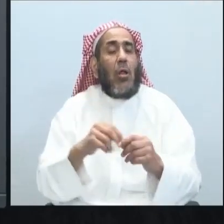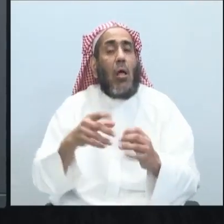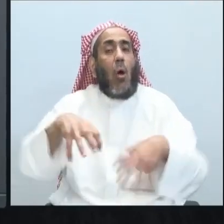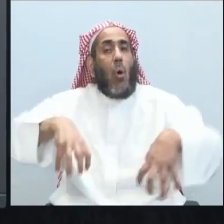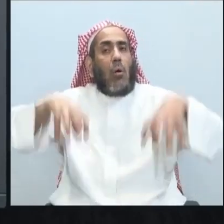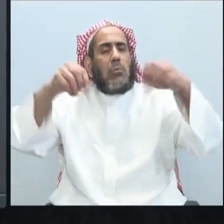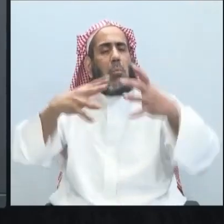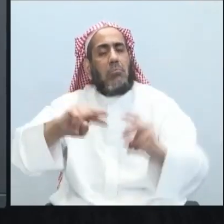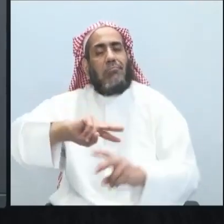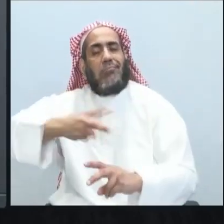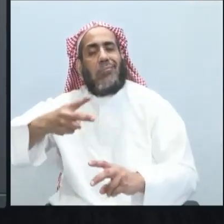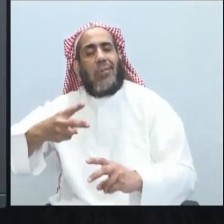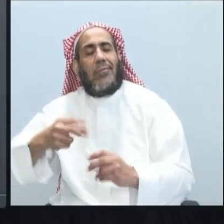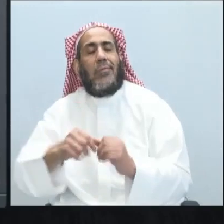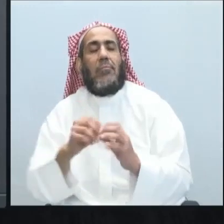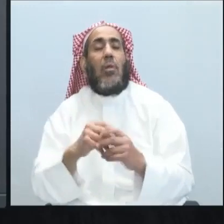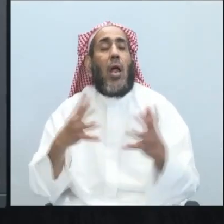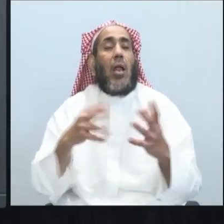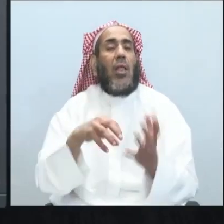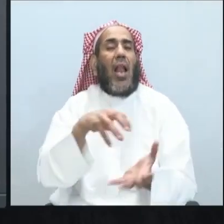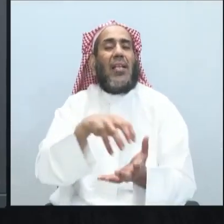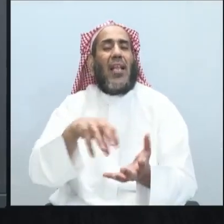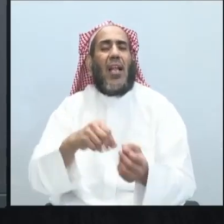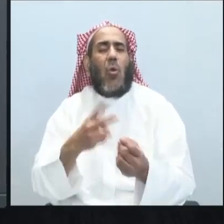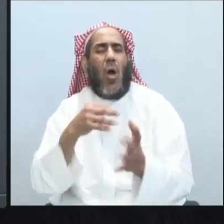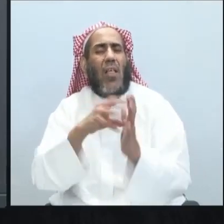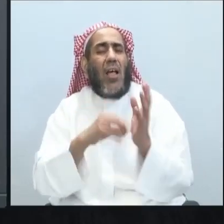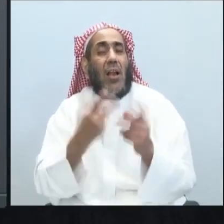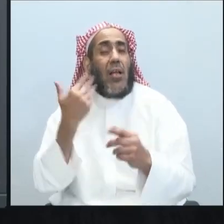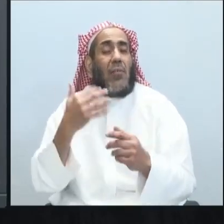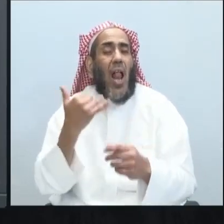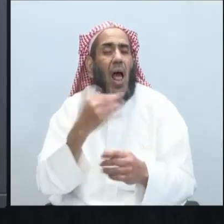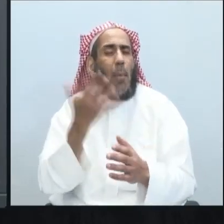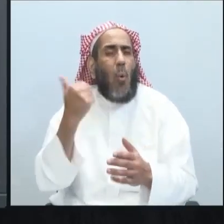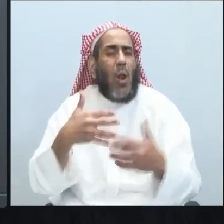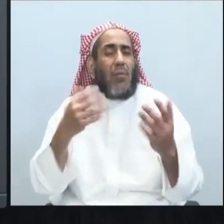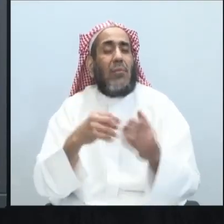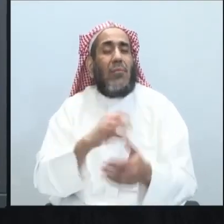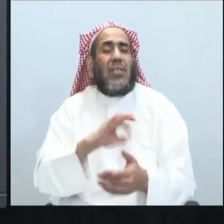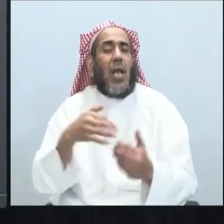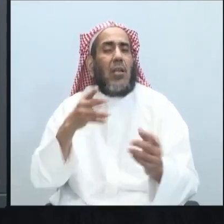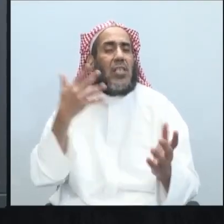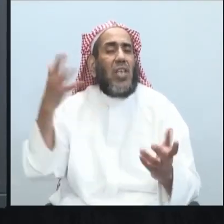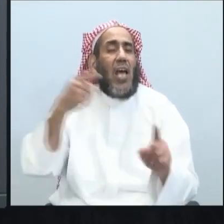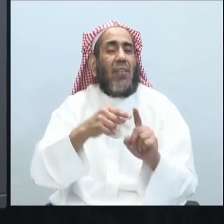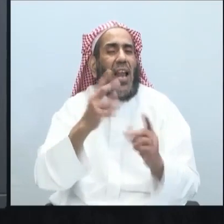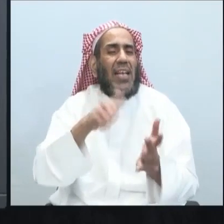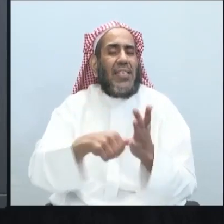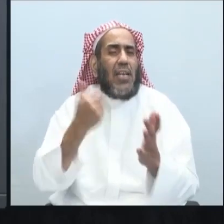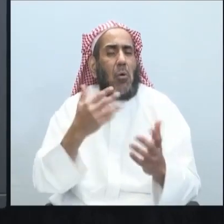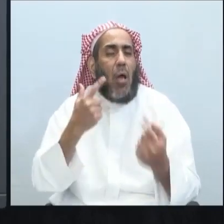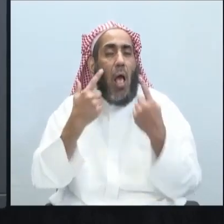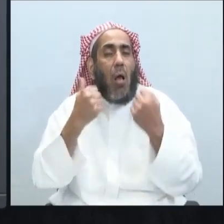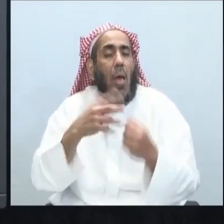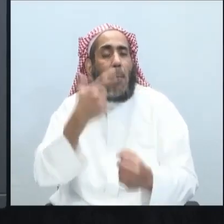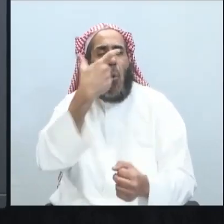كبير فهو يختلف اختلاف كبير جدا عن الاطلال واثار الديار التي كانت تقطن فيها المحبوب ياتي الشاعر في العصر الجاهلي ويبكي